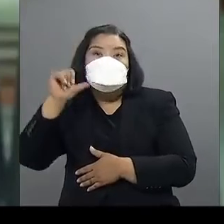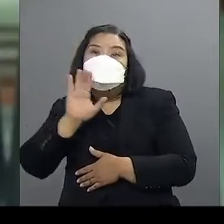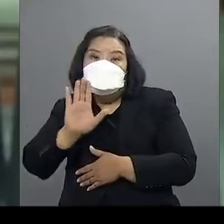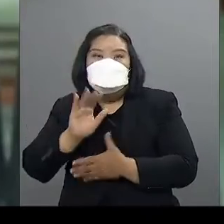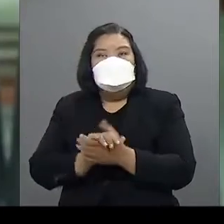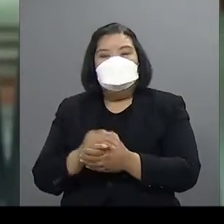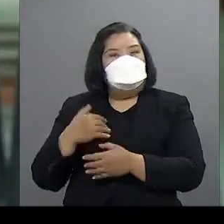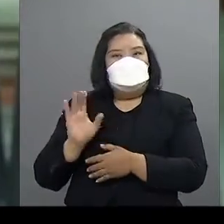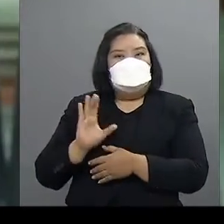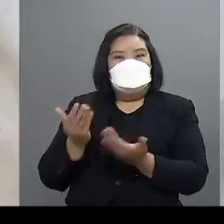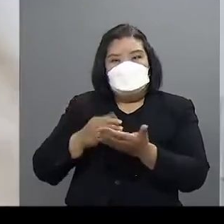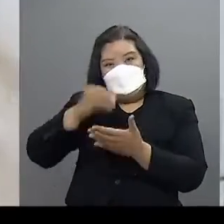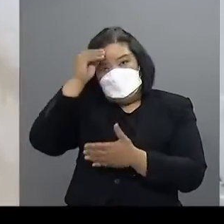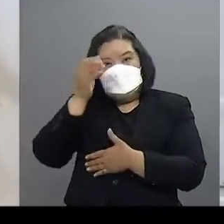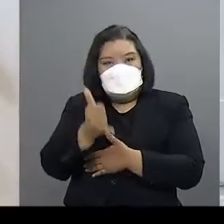ไป